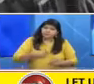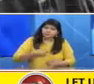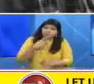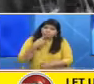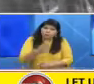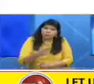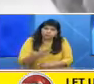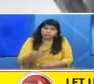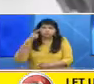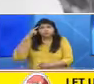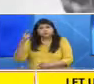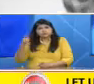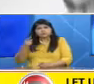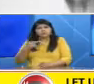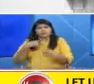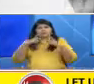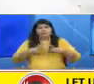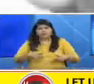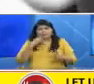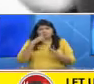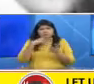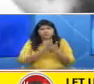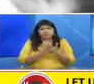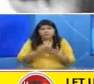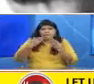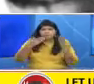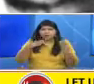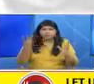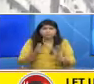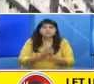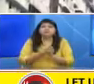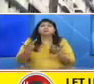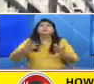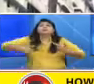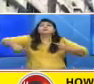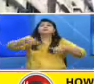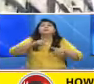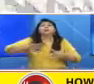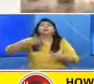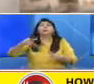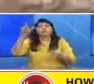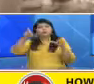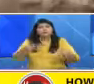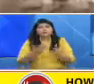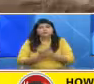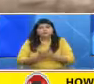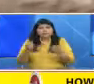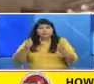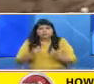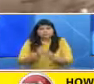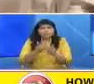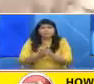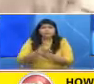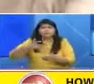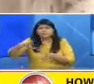पूछें, चिंतन करें, मंथन करें, सामूहिक रूप से बातचीत करें। हम समाज के और लोगों के साथ मिल करके, सभी वर्गों